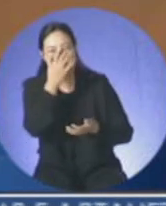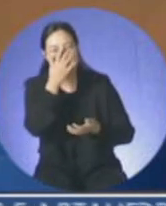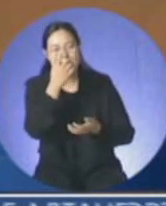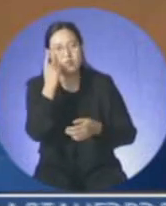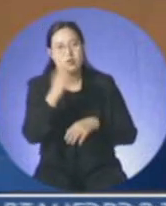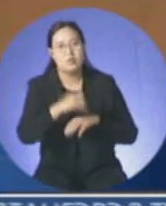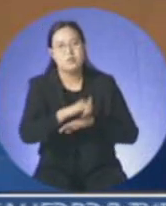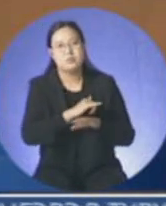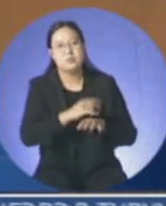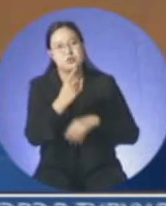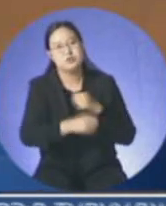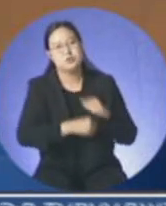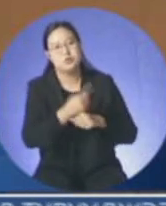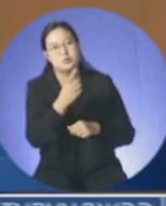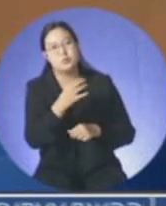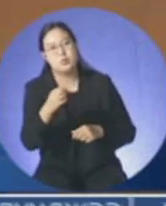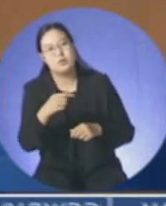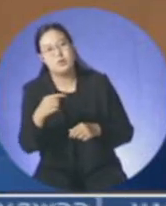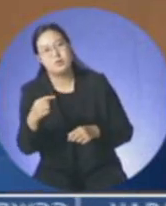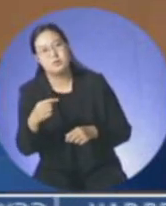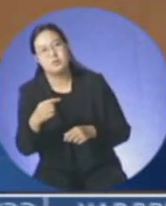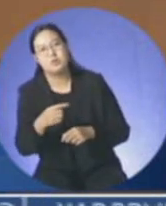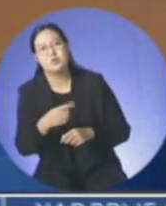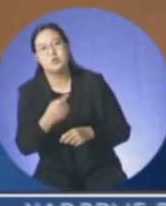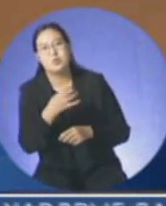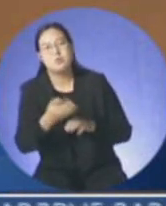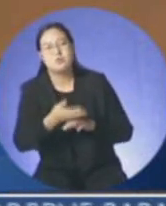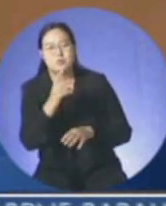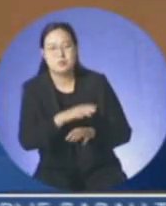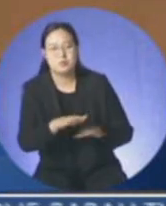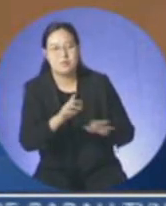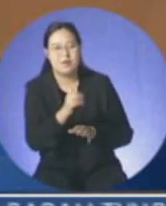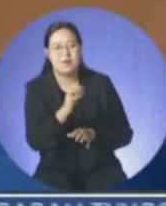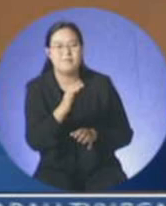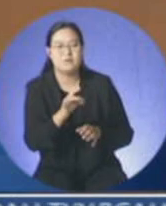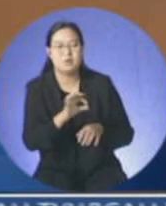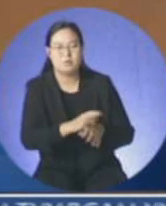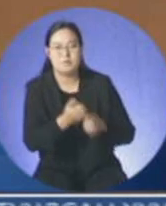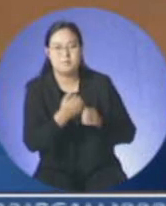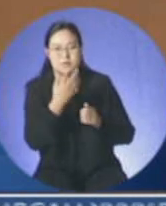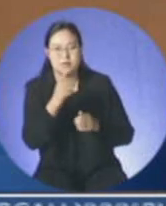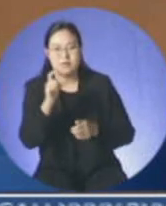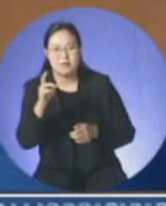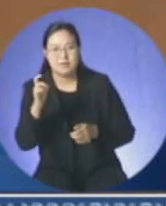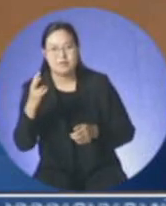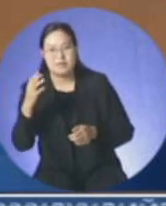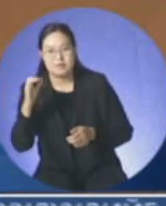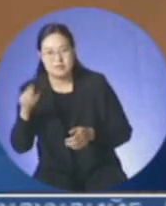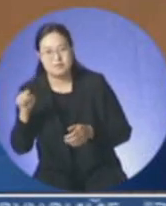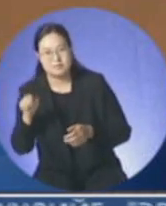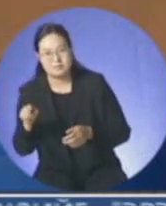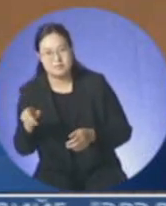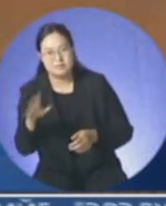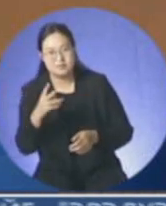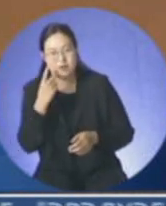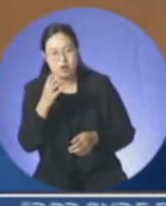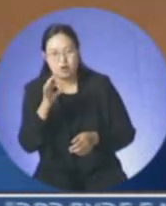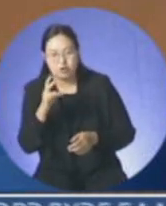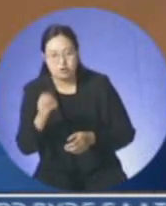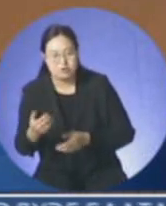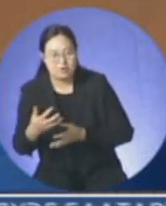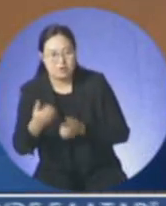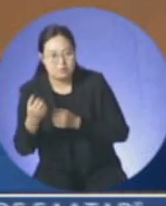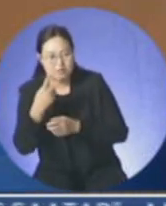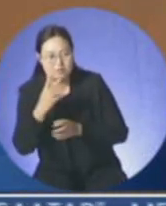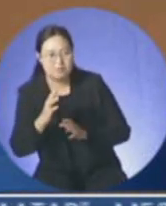жилд ойролцоогоор 100-аас 110 хүүхд шинээр хавтар ажиллагддаг. Ихэнх хувь нь их хүүхдийн эрүүл мэндийн үндэсний төвдөр ажиллагдаж ажилддаг